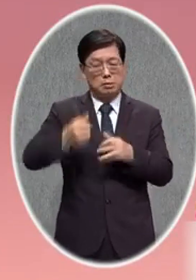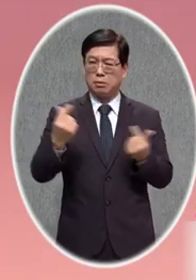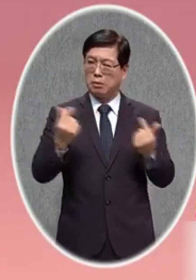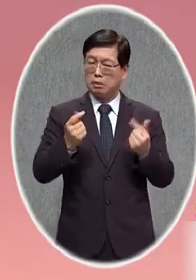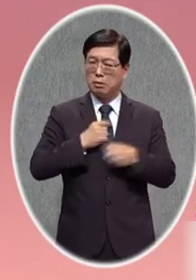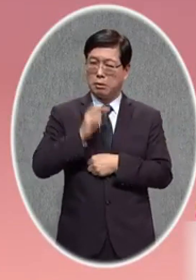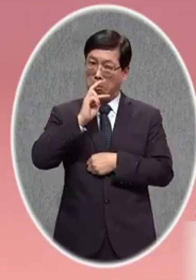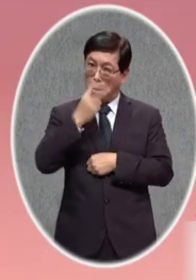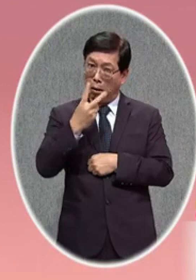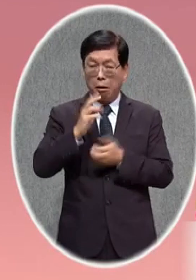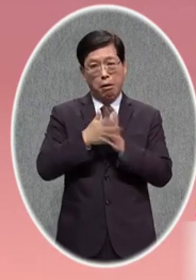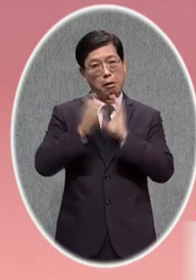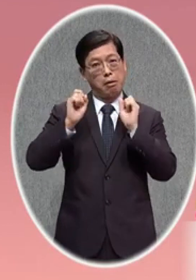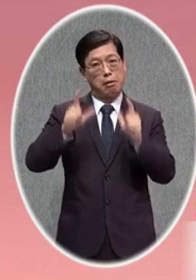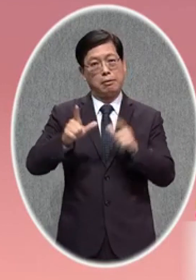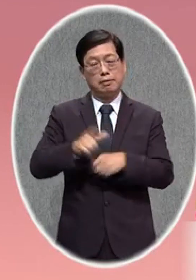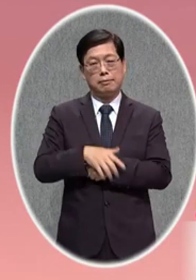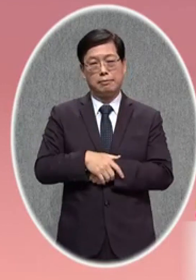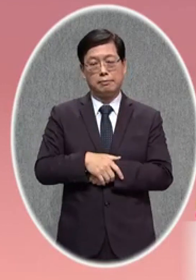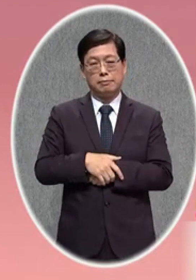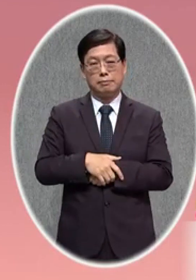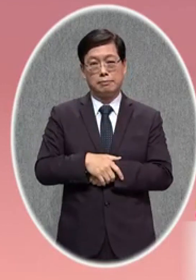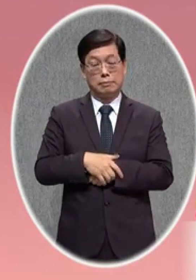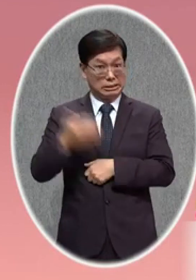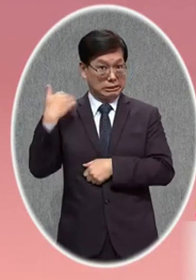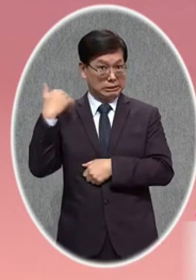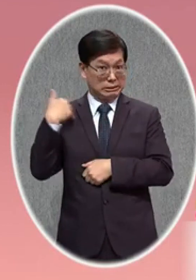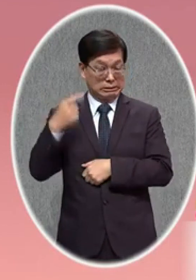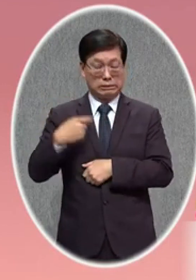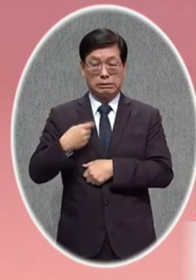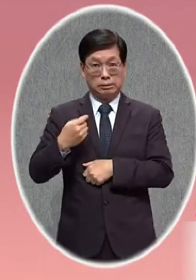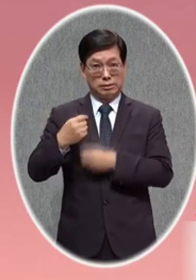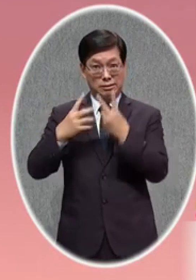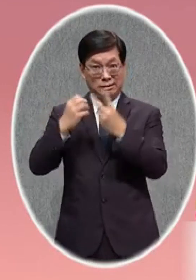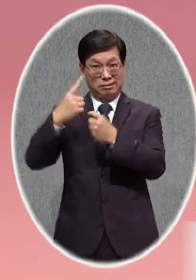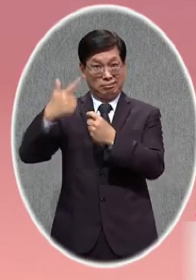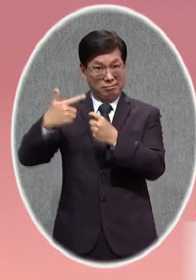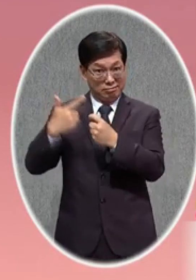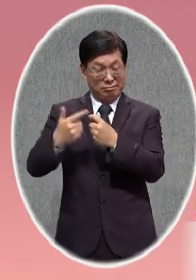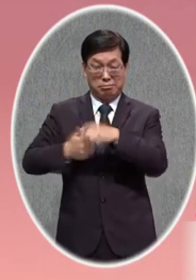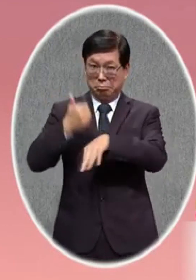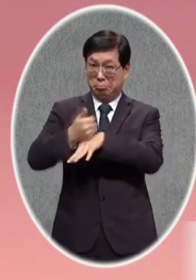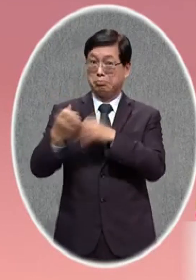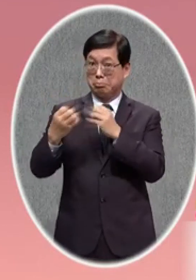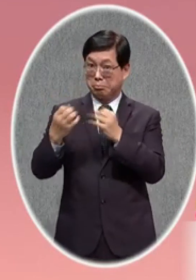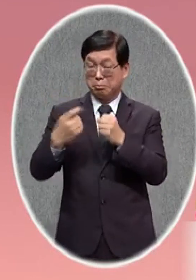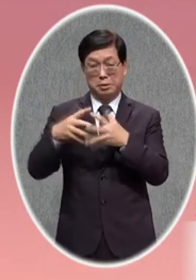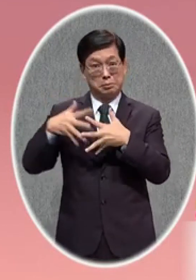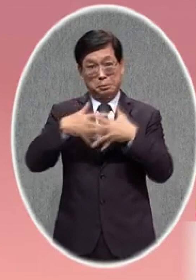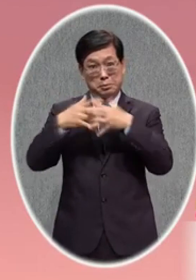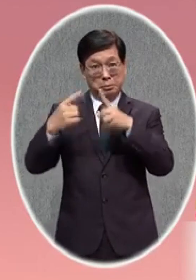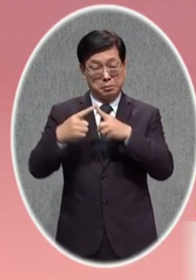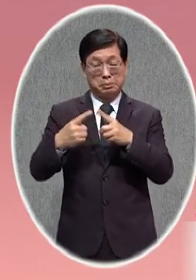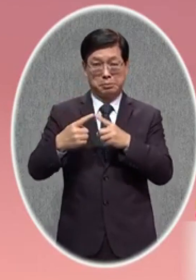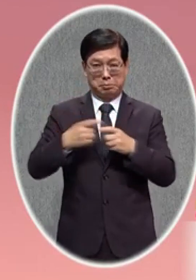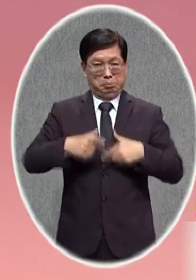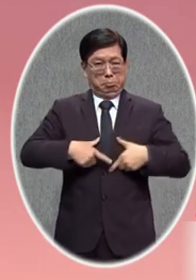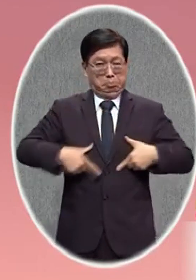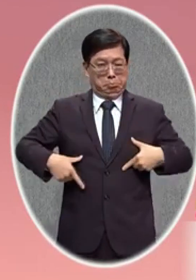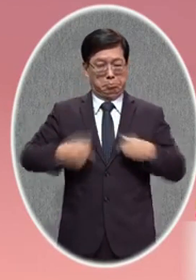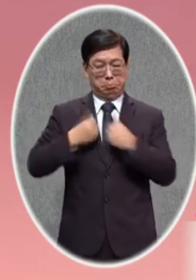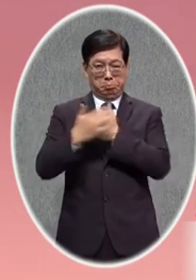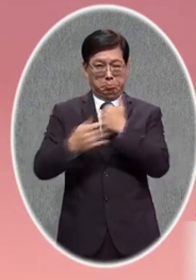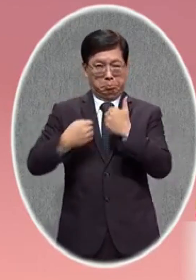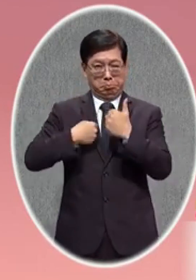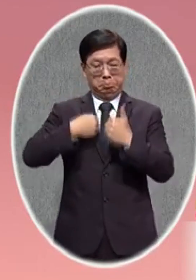像又变了一个人。那个时候的当年在谈判桌上的跟美国人勇敢